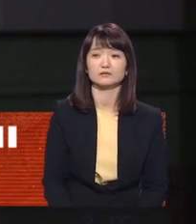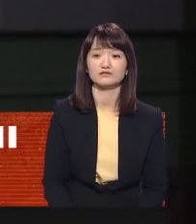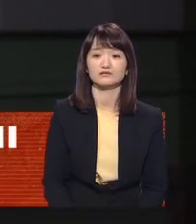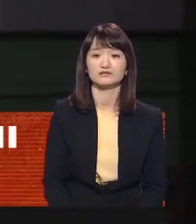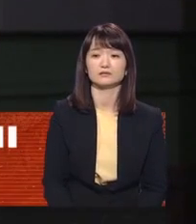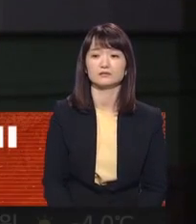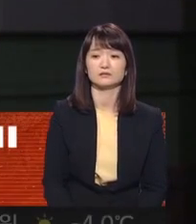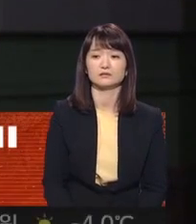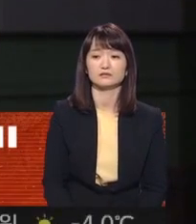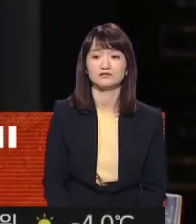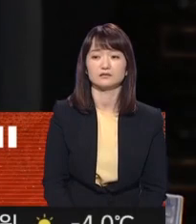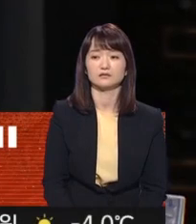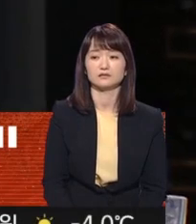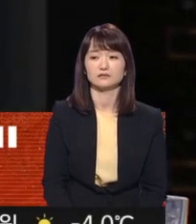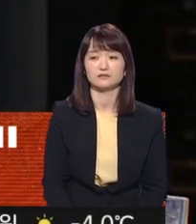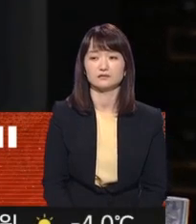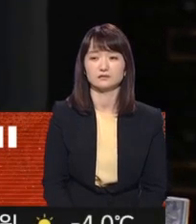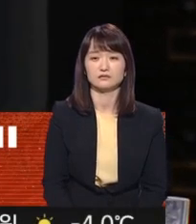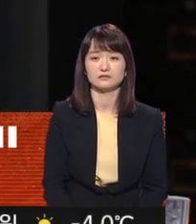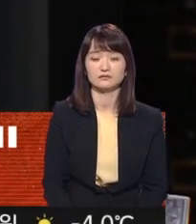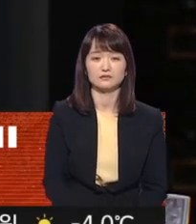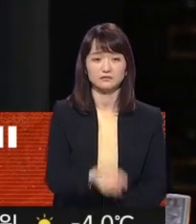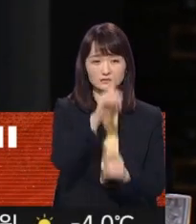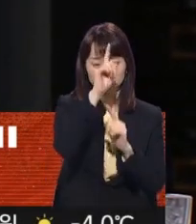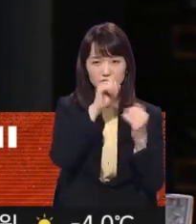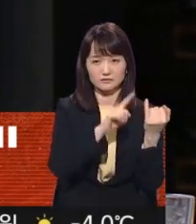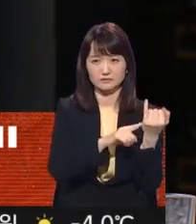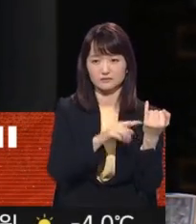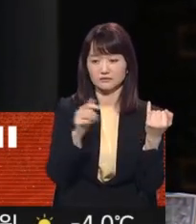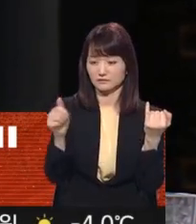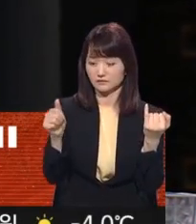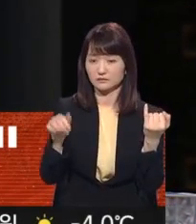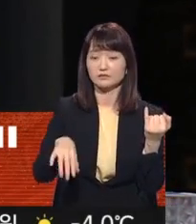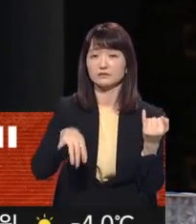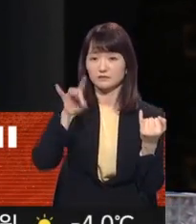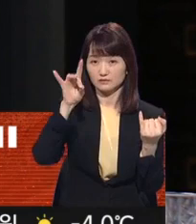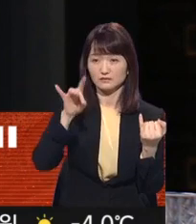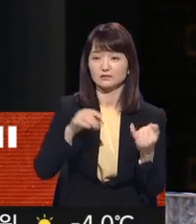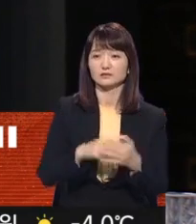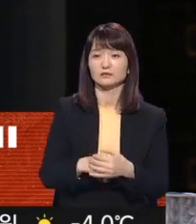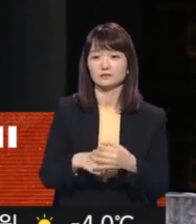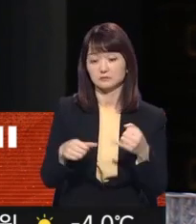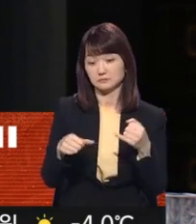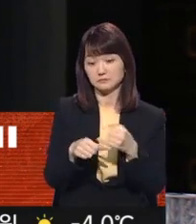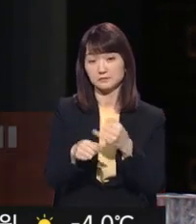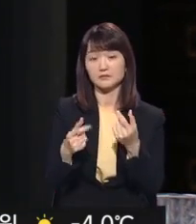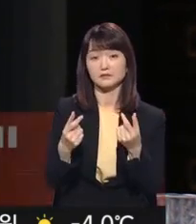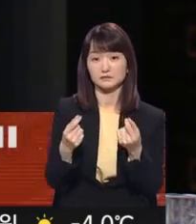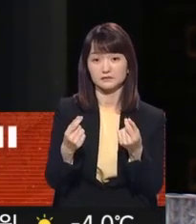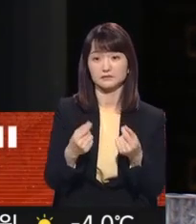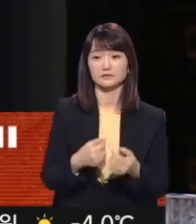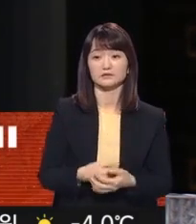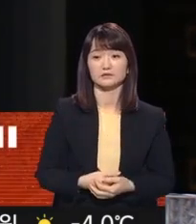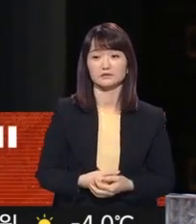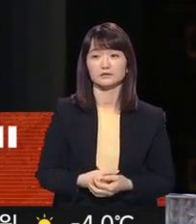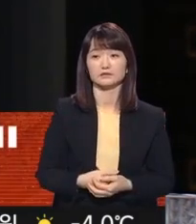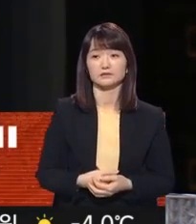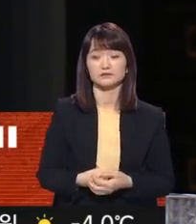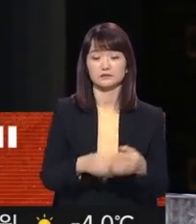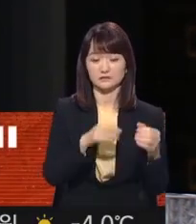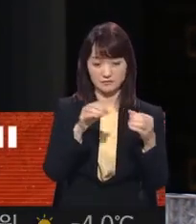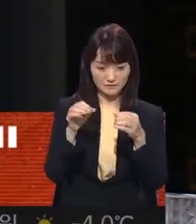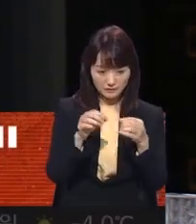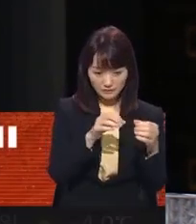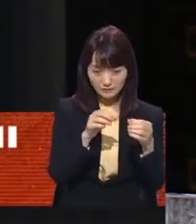아 이해가 됩니다 그러니까이 수지는 원장하고이 사람이 처음 연인처럼 막 이걸 막